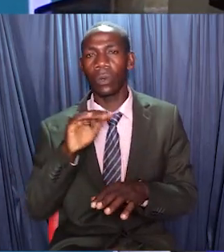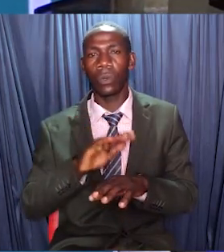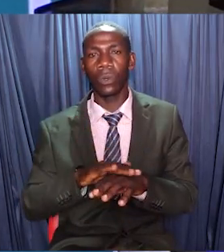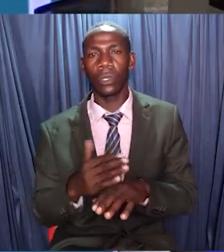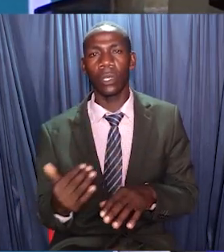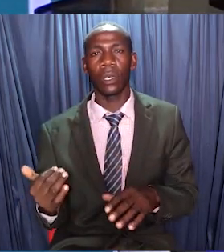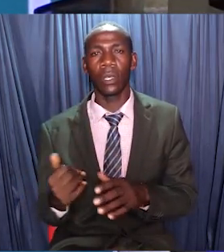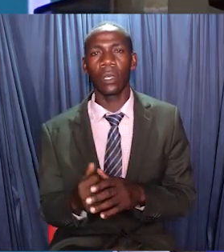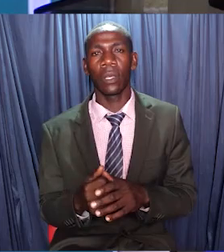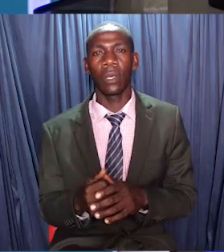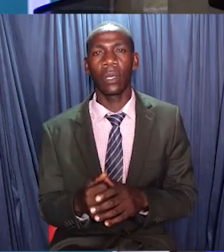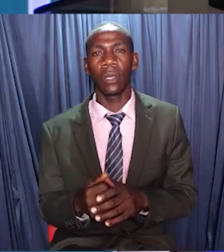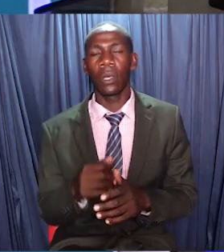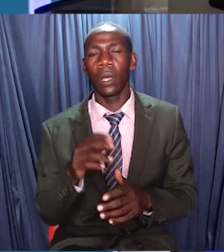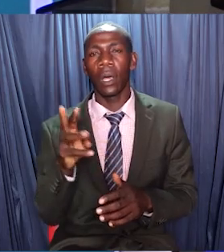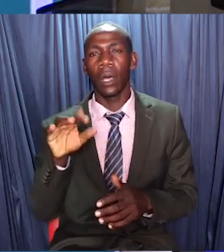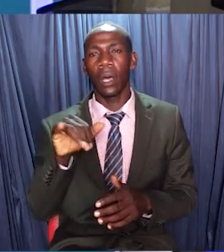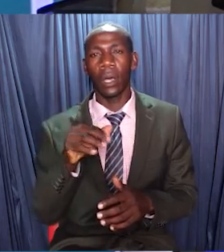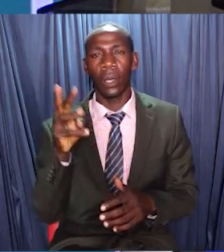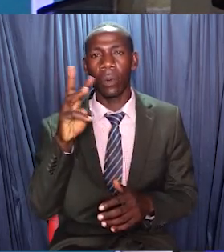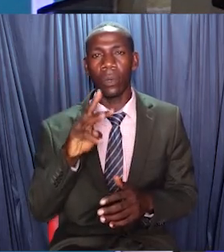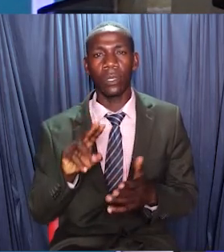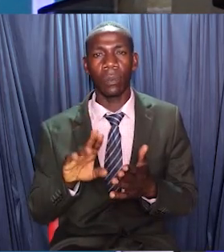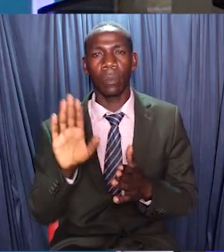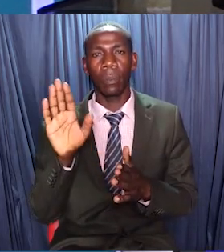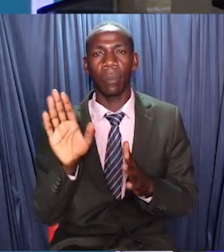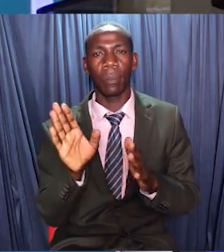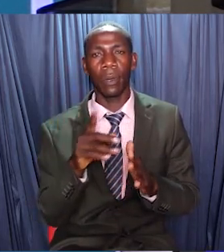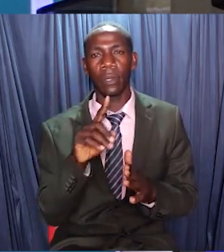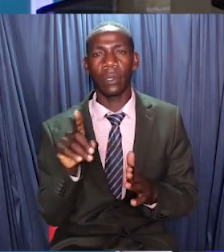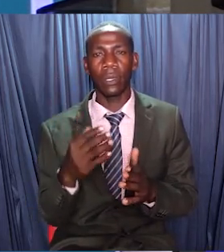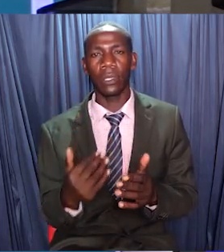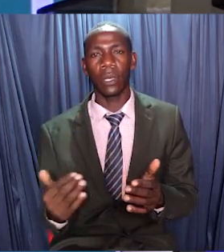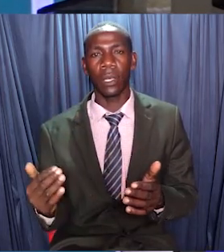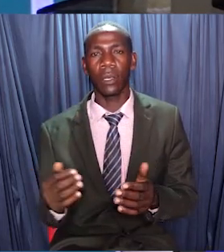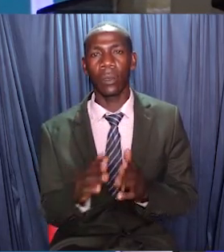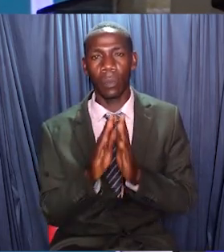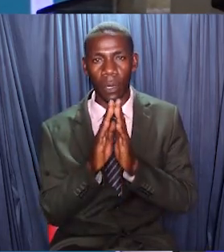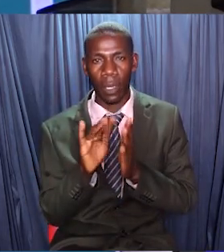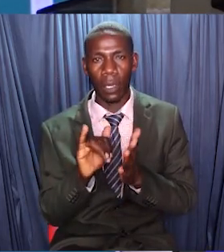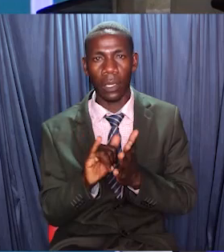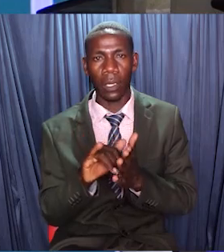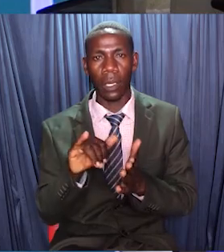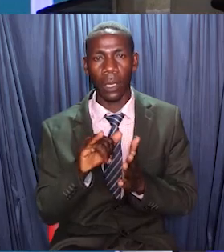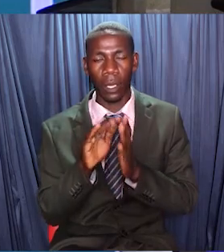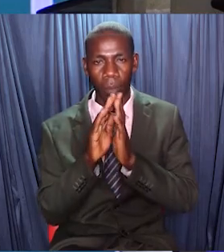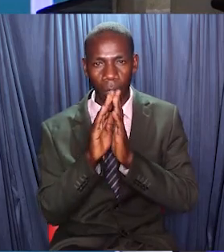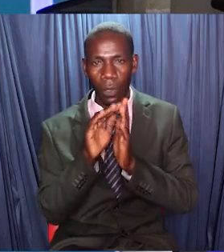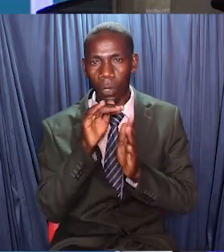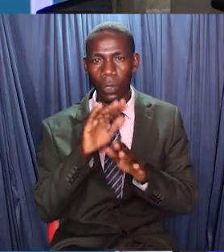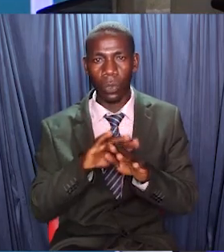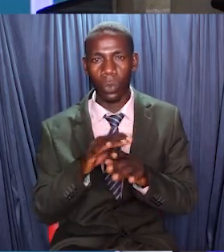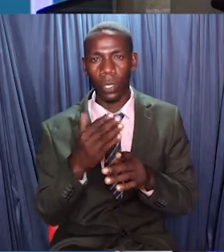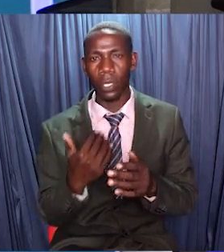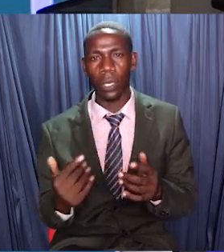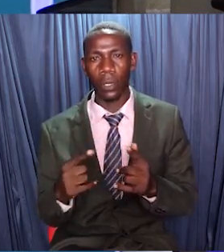longer a legitimate child. Mimi wapendwa nikawa wa haramu. Brethren, I was a bastard child. Angalia maombi niliyoomba. Now look at the prayers I collect. One who